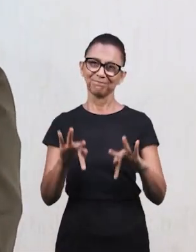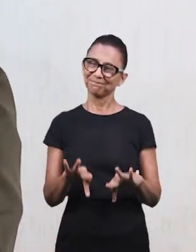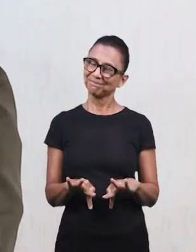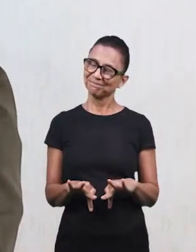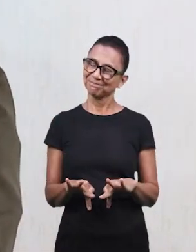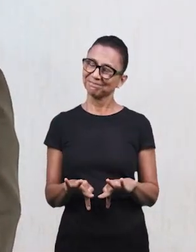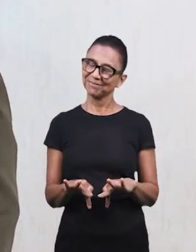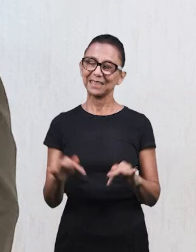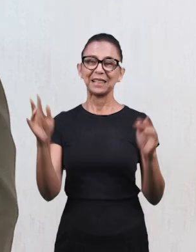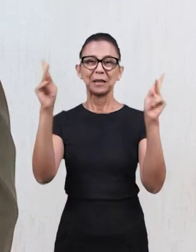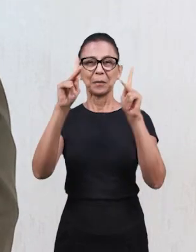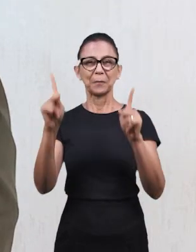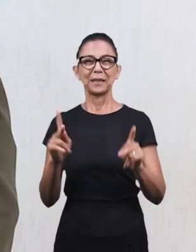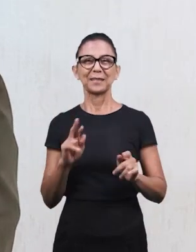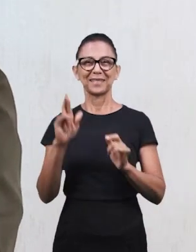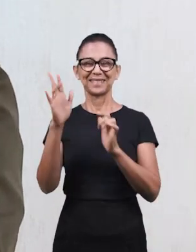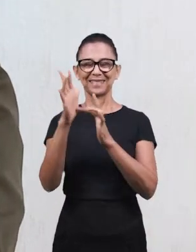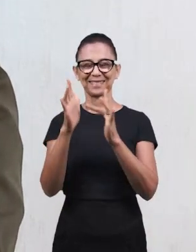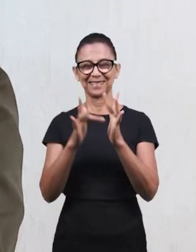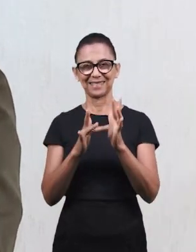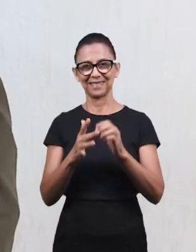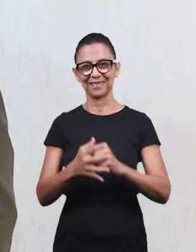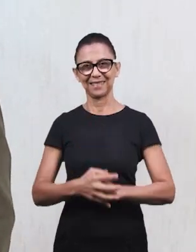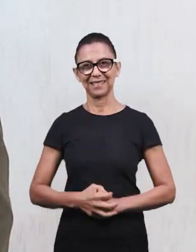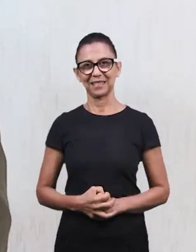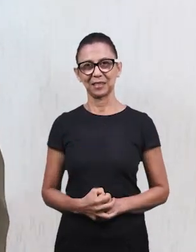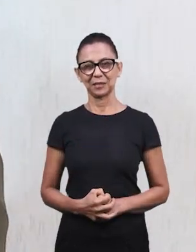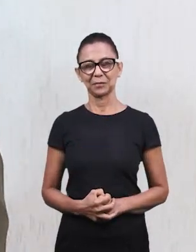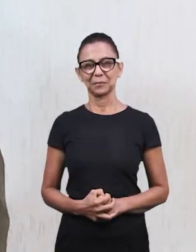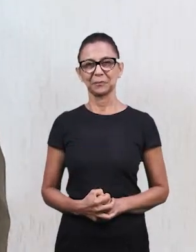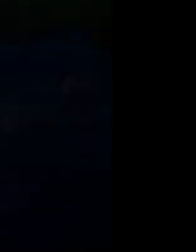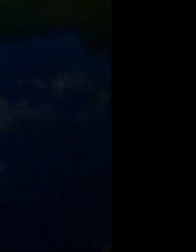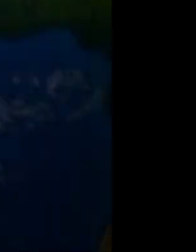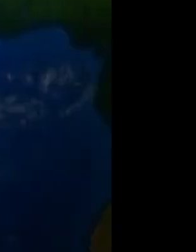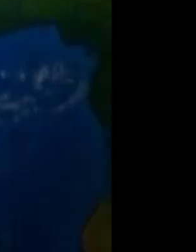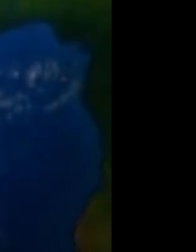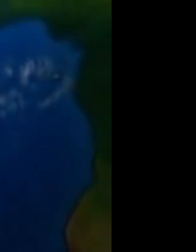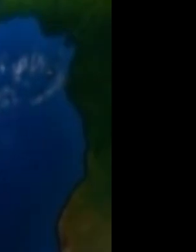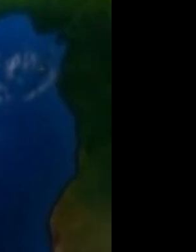Наше богослужение закончено. Мир Божий всем вам.